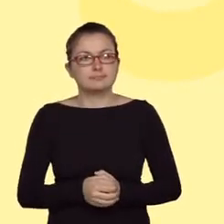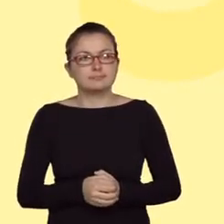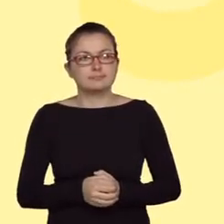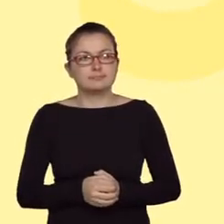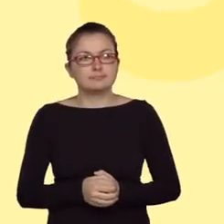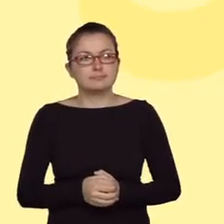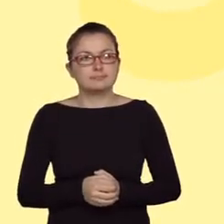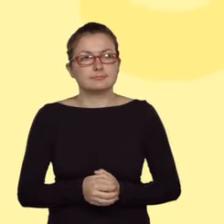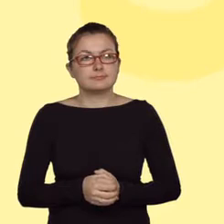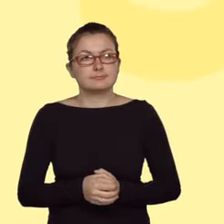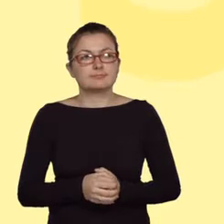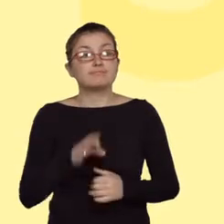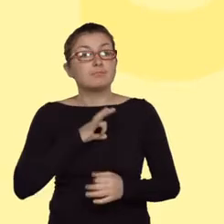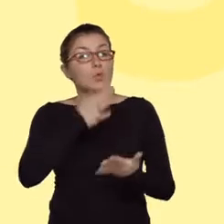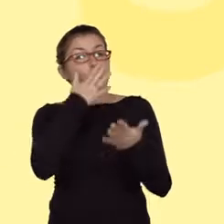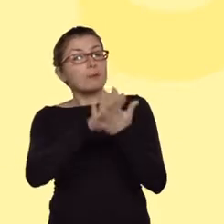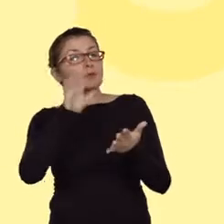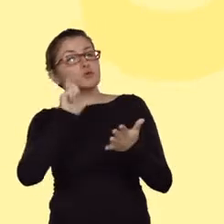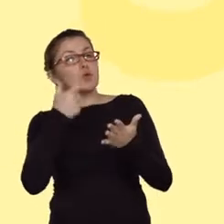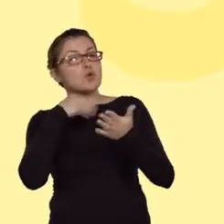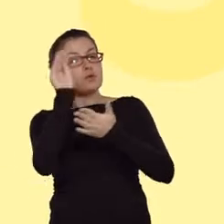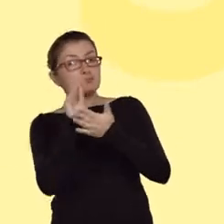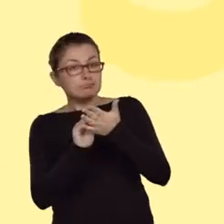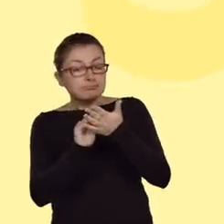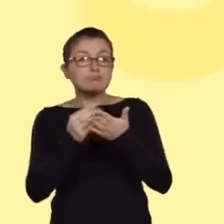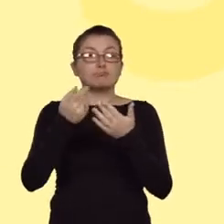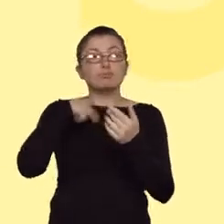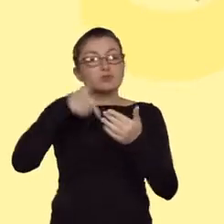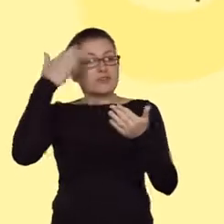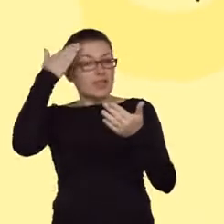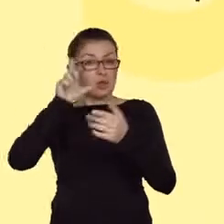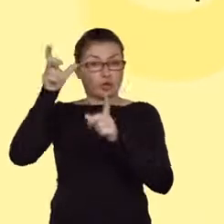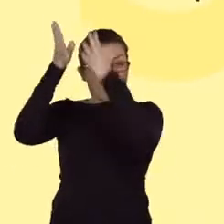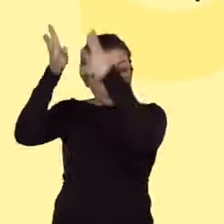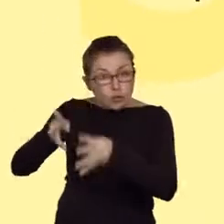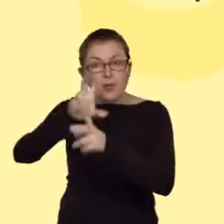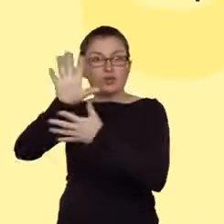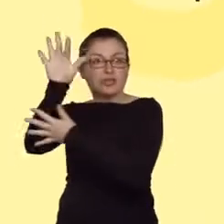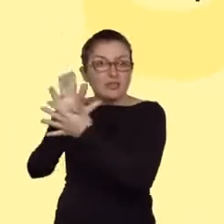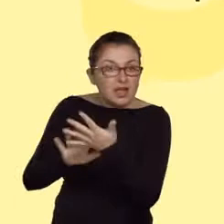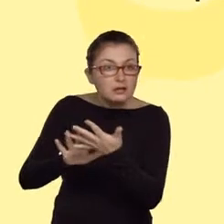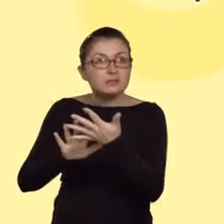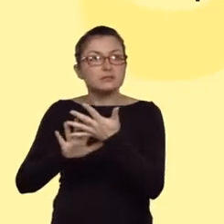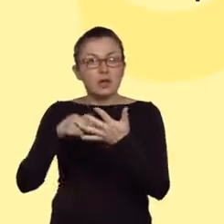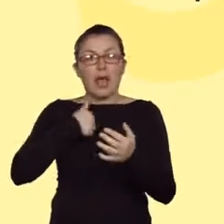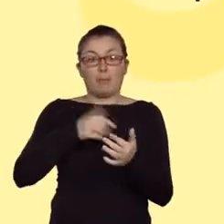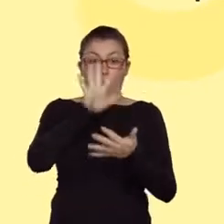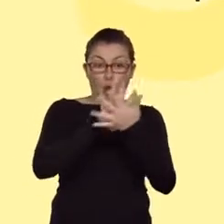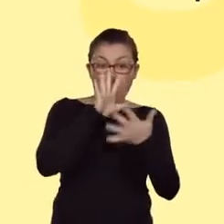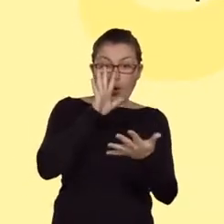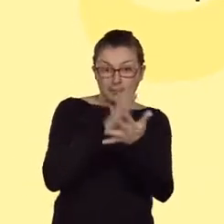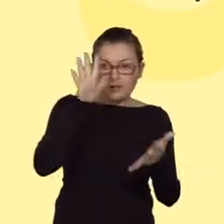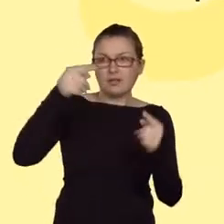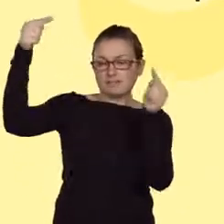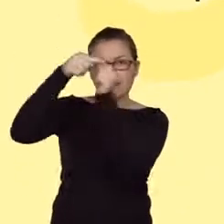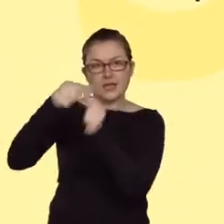utworu. Wtedy należy postawić tezę dostosowaną do tego poziomu szczegółowości. Najczęściej jednak polecenie wskazuje na konieczność